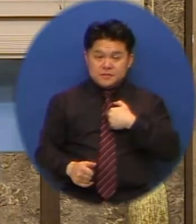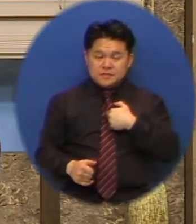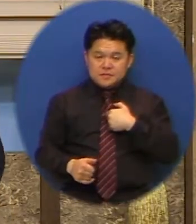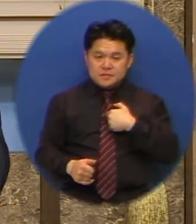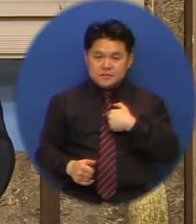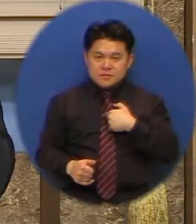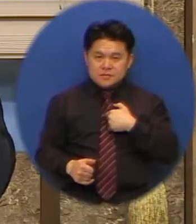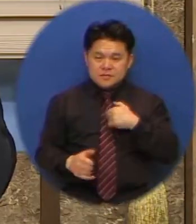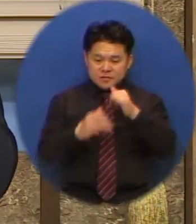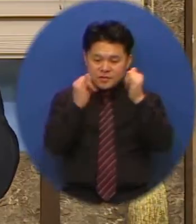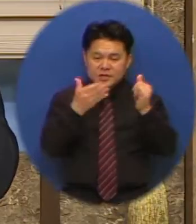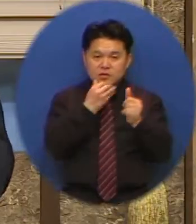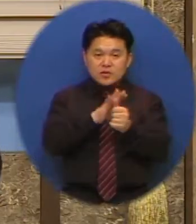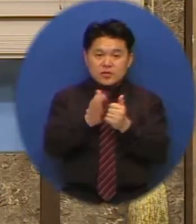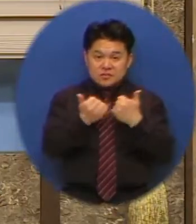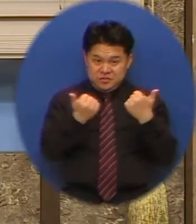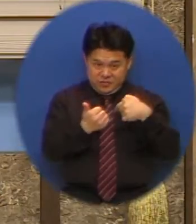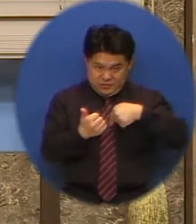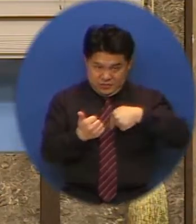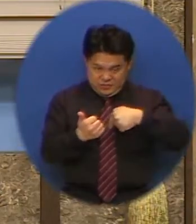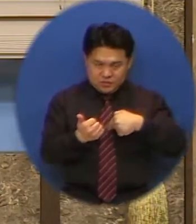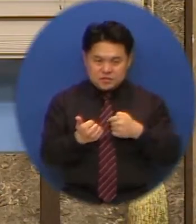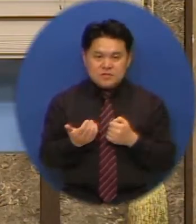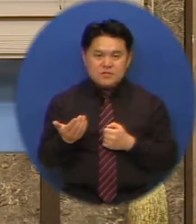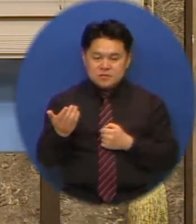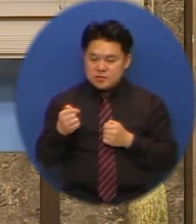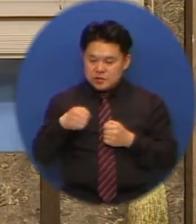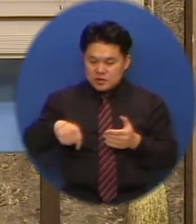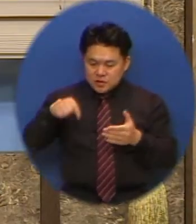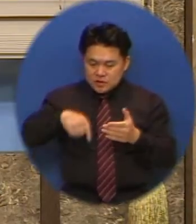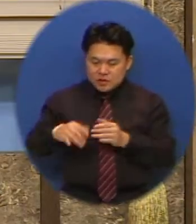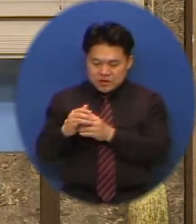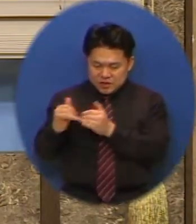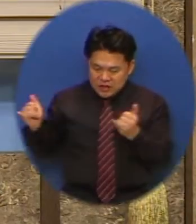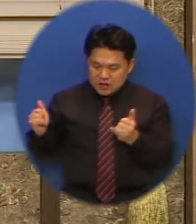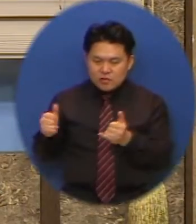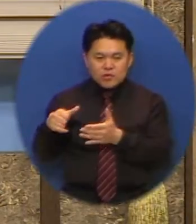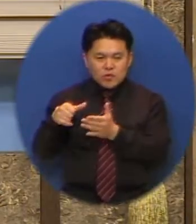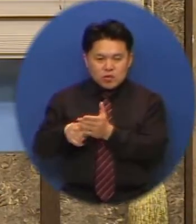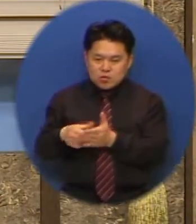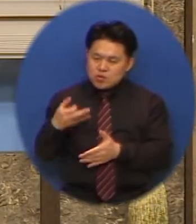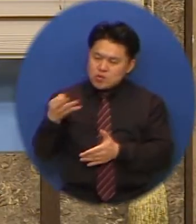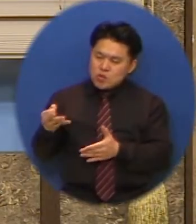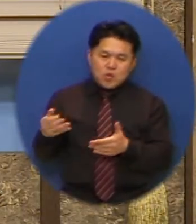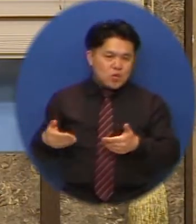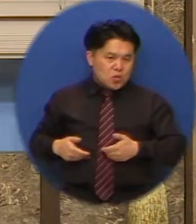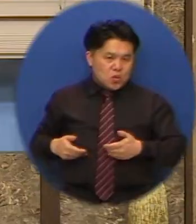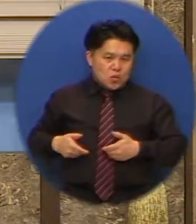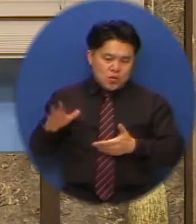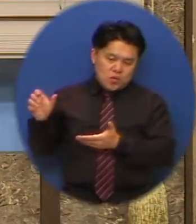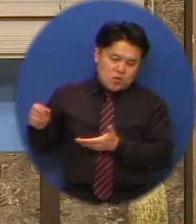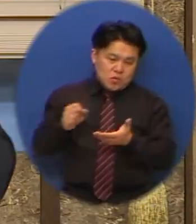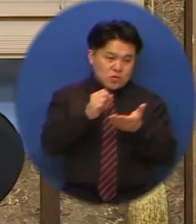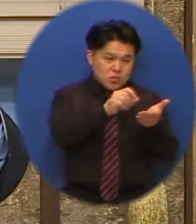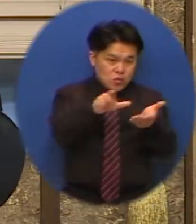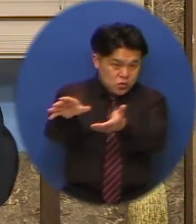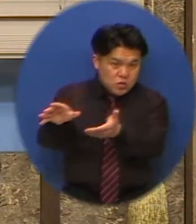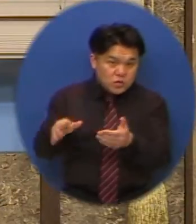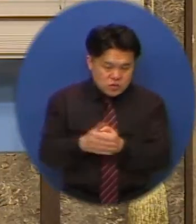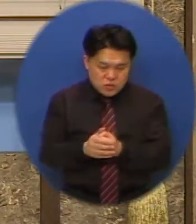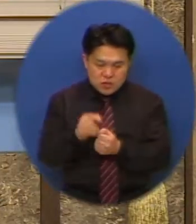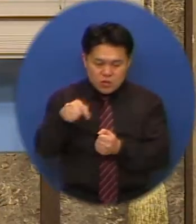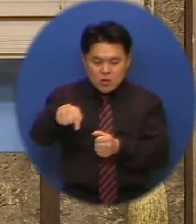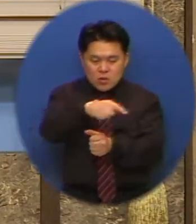근데 공급자들이 인적 자원 또 물적 자원 지원이 필요합니다. 예. 그래서 그런 플랫폼을 통해서 이걸